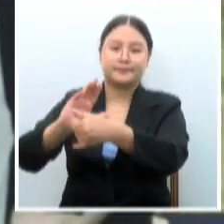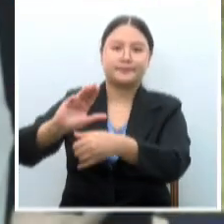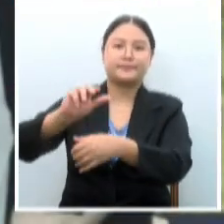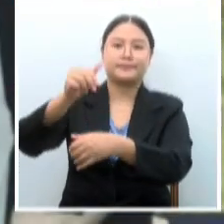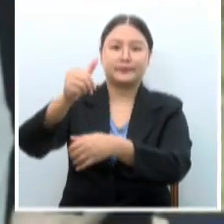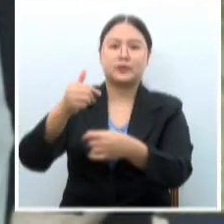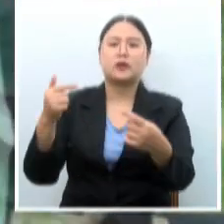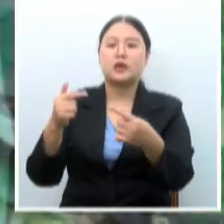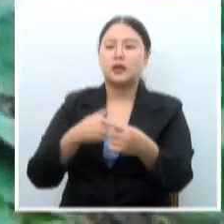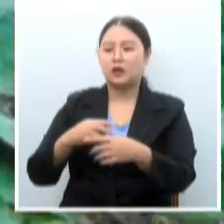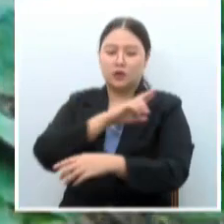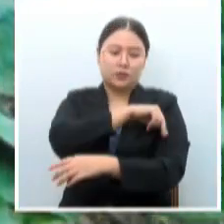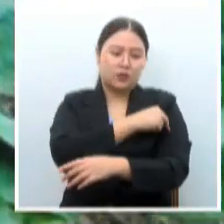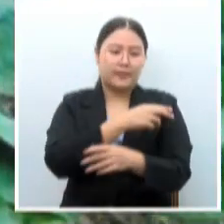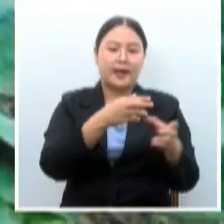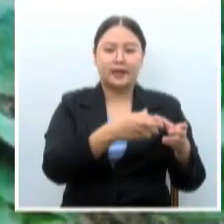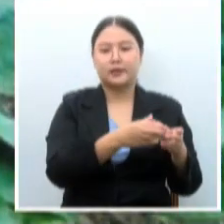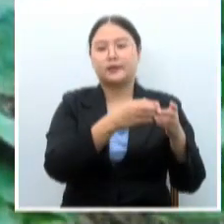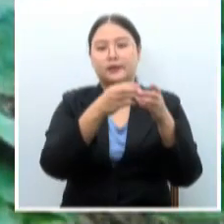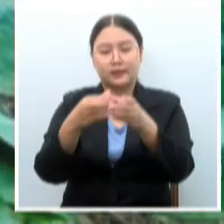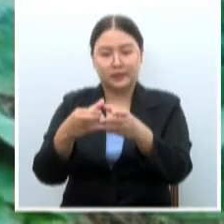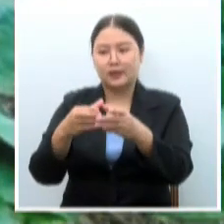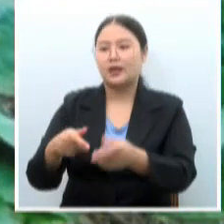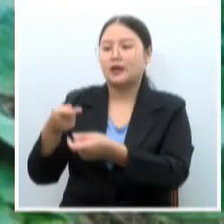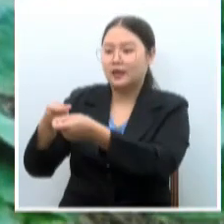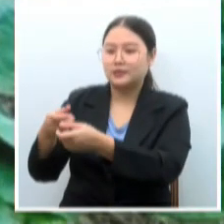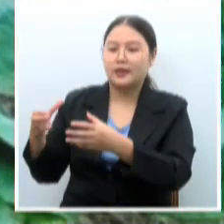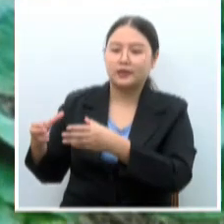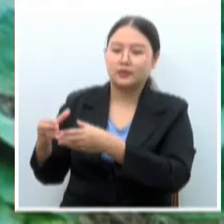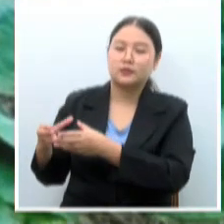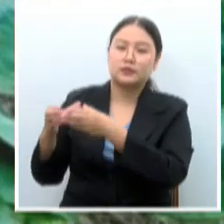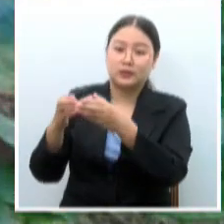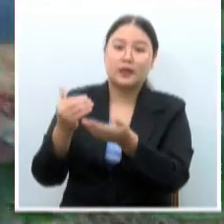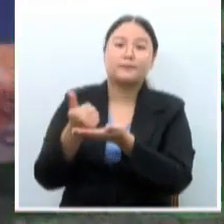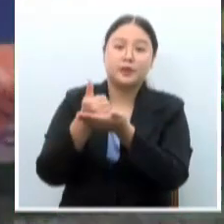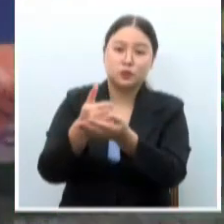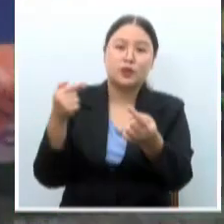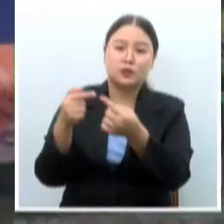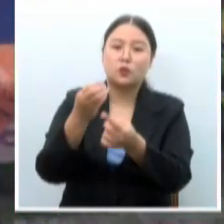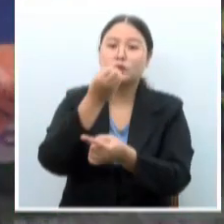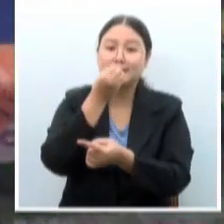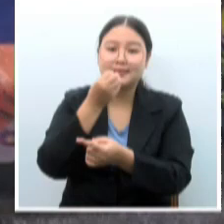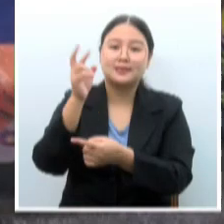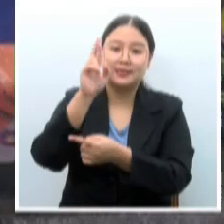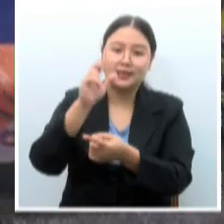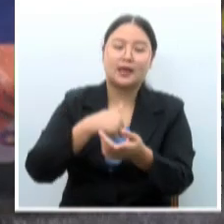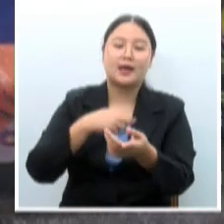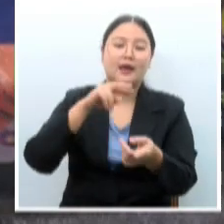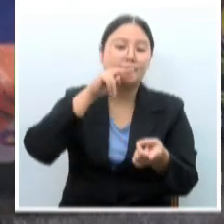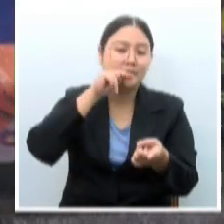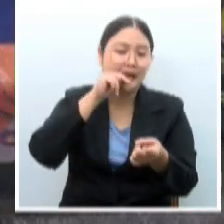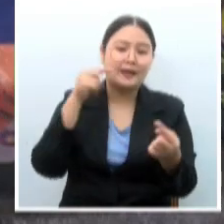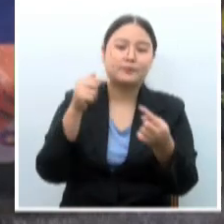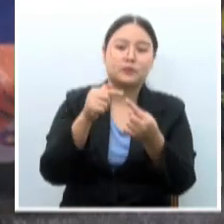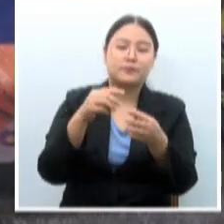ารไอโอดีนและโครงการเกษตรเพื่ออาหารกลางวันที่เข้ามาช่วยเหลือให้นักเรียนดื่มน้ำผสมไอโอดีนทุก